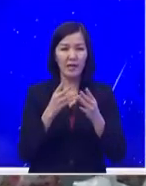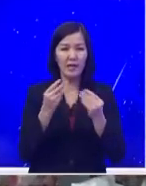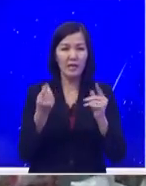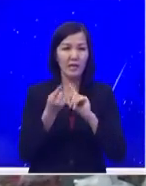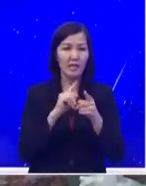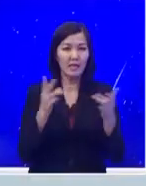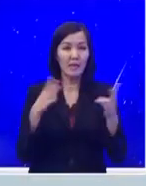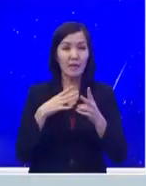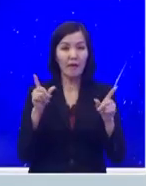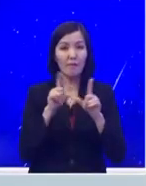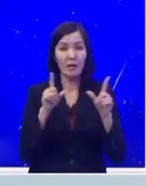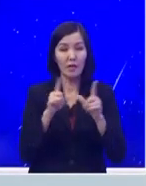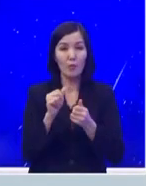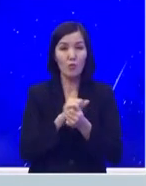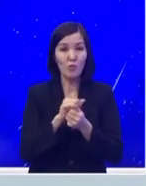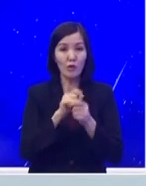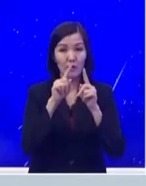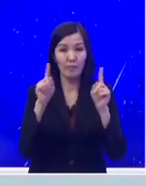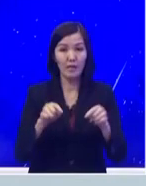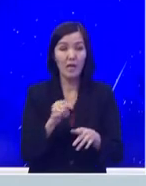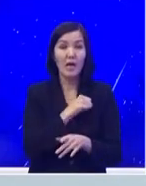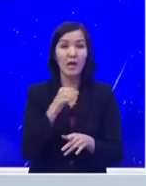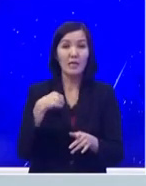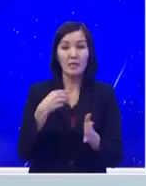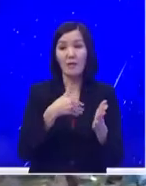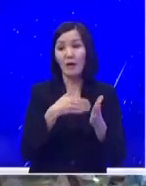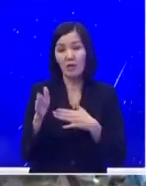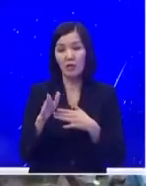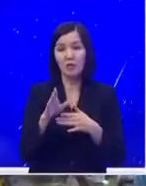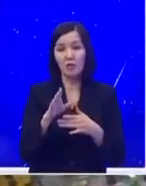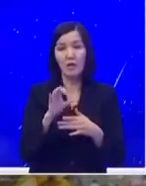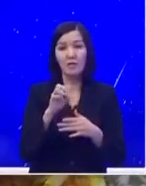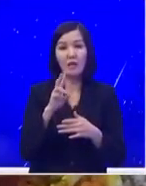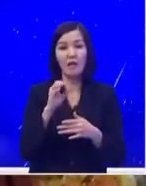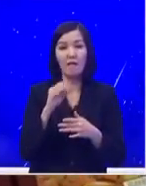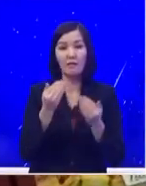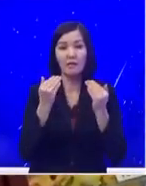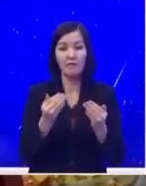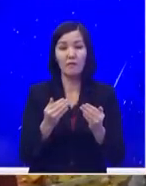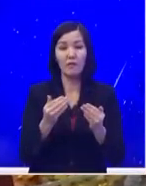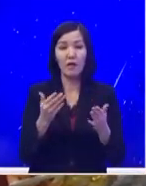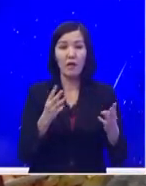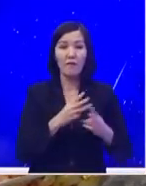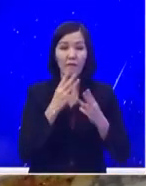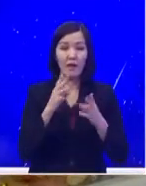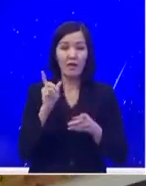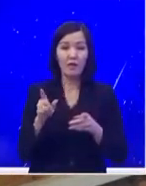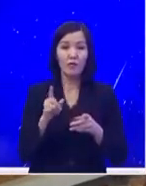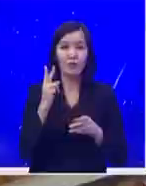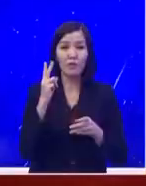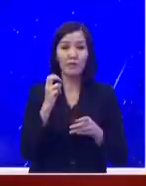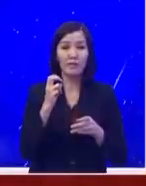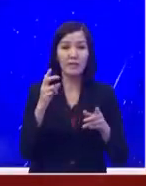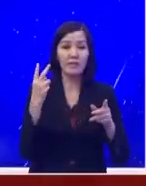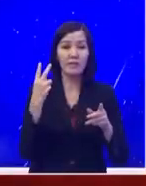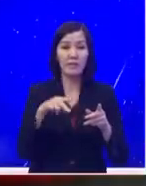о том, что в магазине есть бумажные пакеты, то они сами откажутся от целлофана. На сегодняшний день волонтер предоставляет экотару более 20